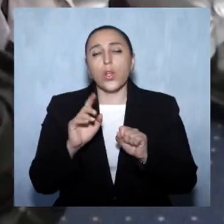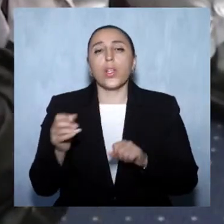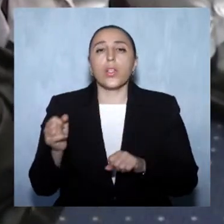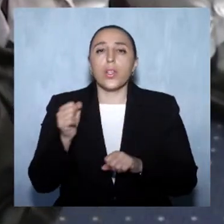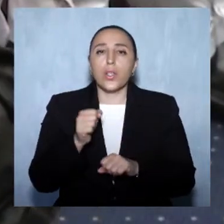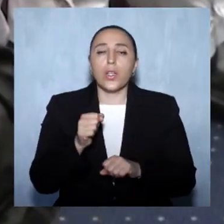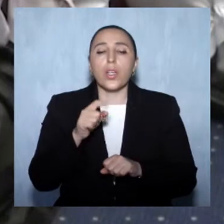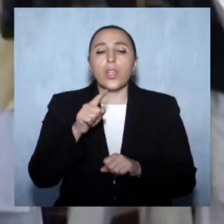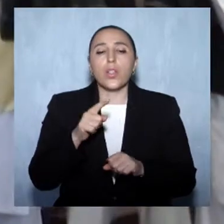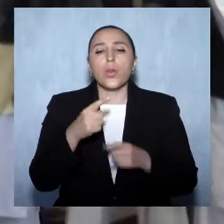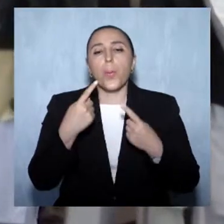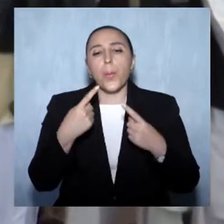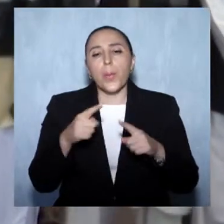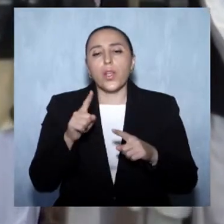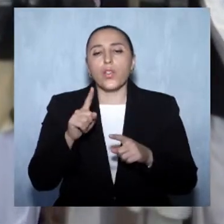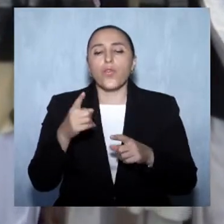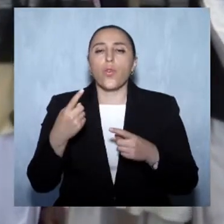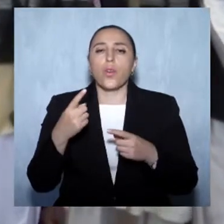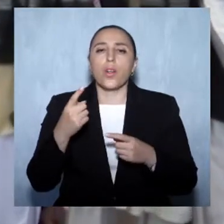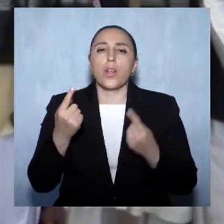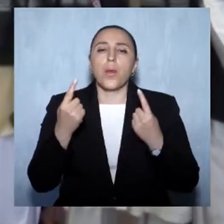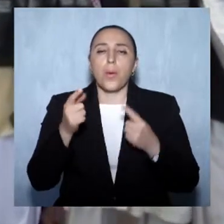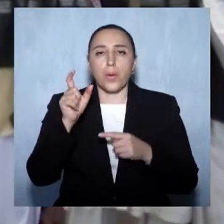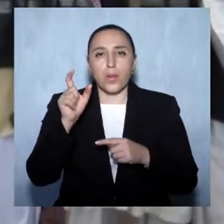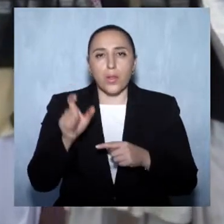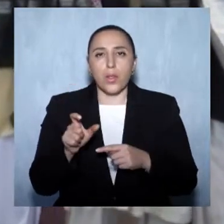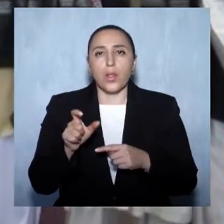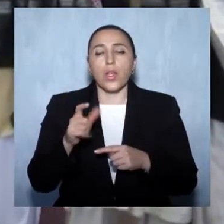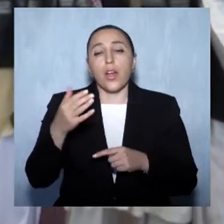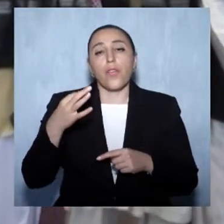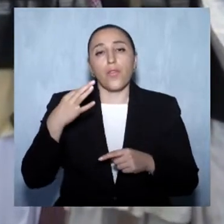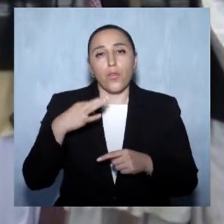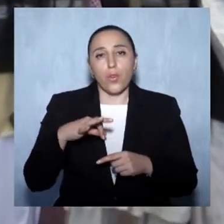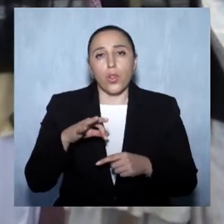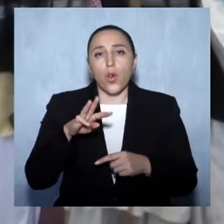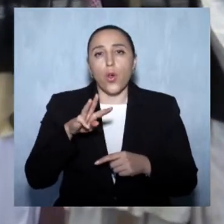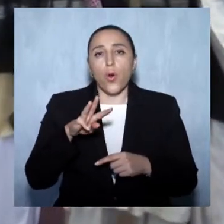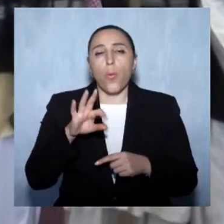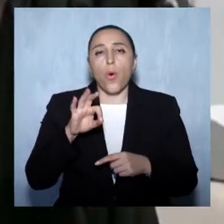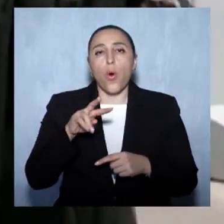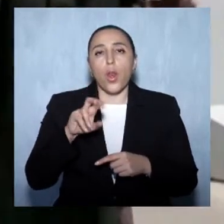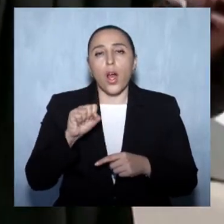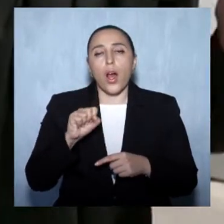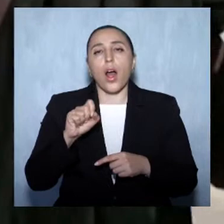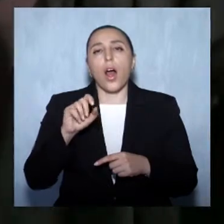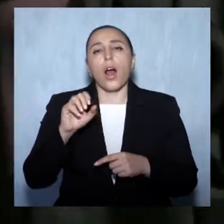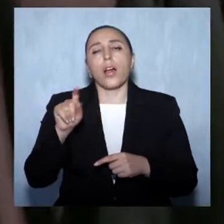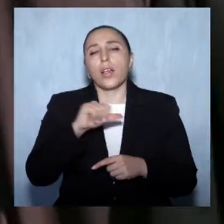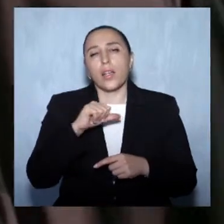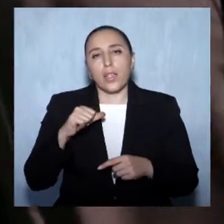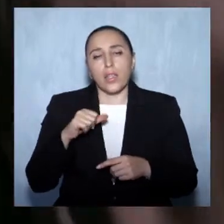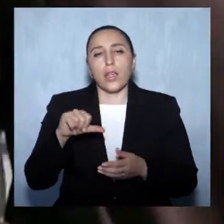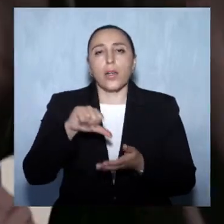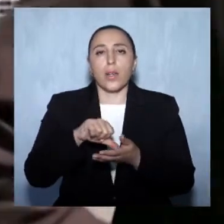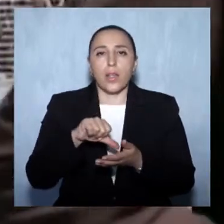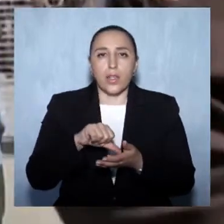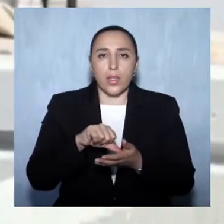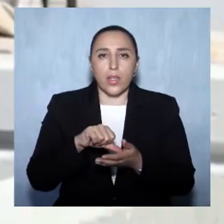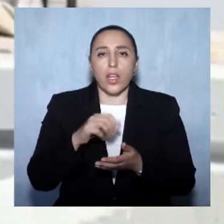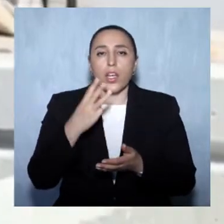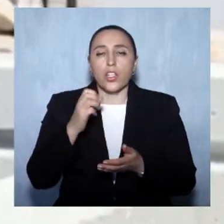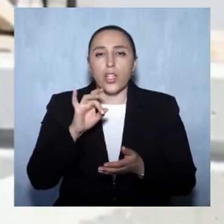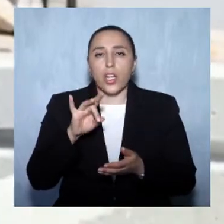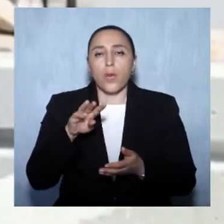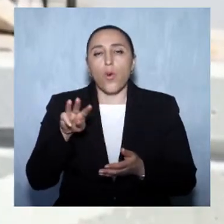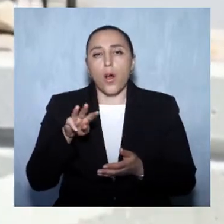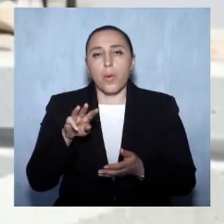ստանձնելու շարժման մեկ այլ համահիմնադիր Մոլա Օմարի որդին Մոլա Մոհամադ Յաղուբը, ինչպես նաև շարժման առանցքային անդամ Շեր